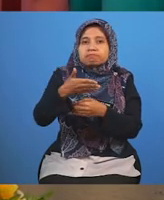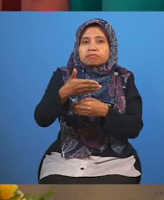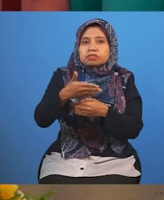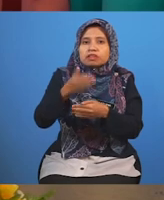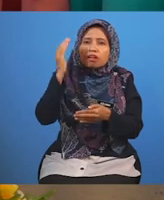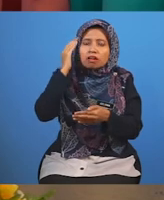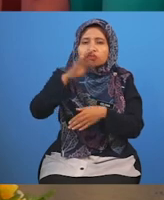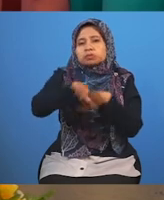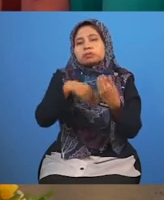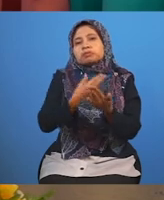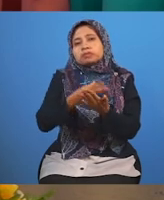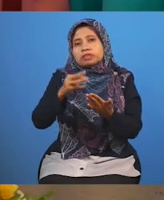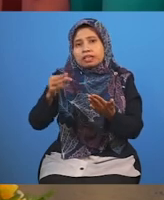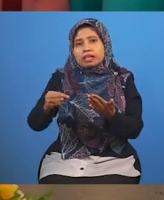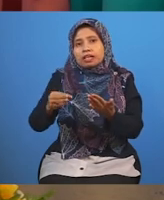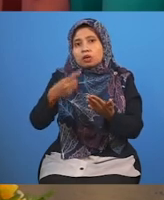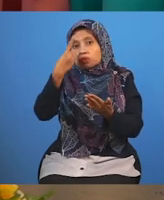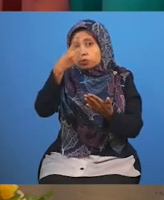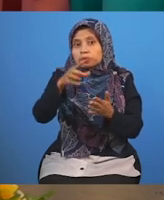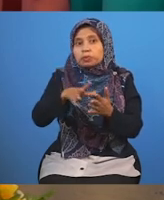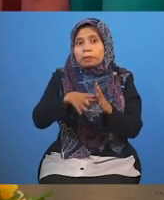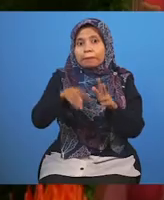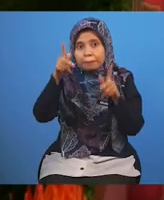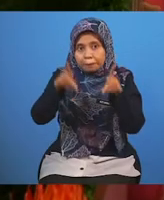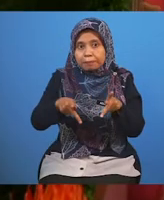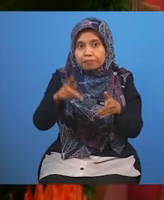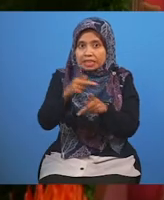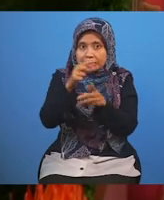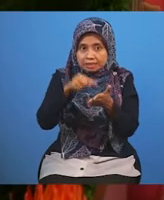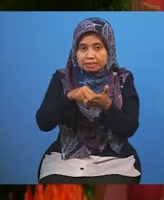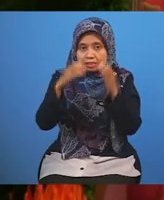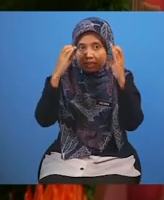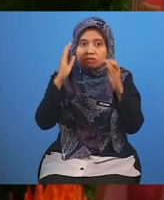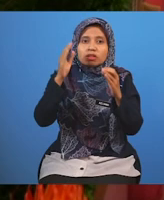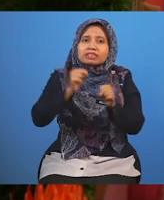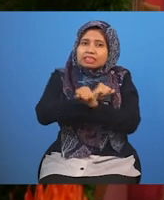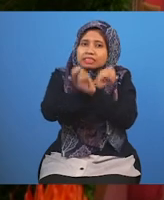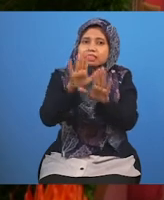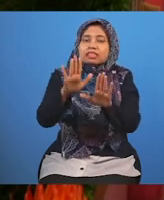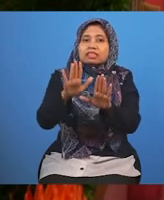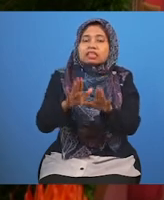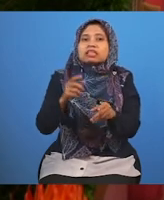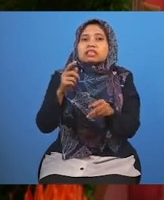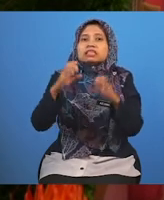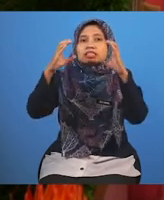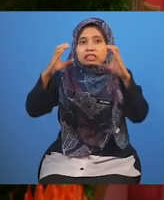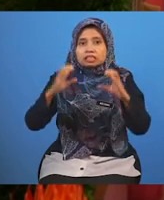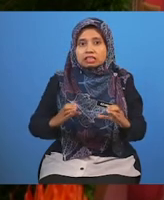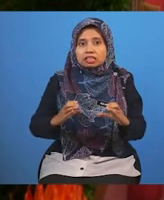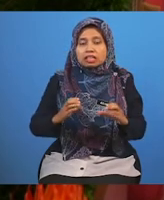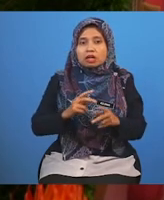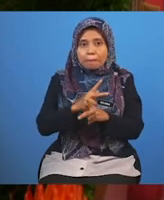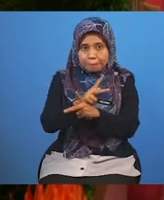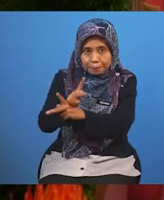semua bahawa bagi pelajaran kali ini, cikgu akan menerangkan tentang kaedah